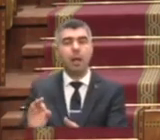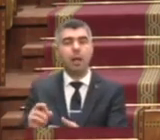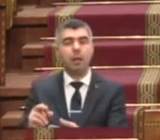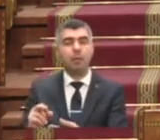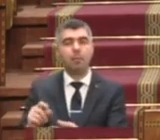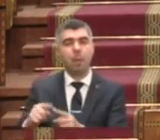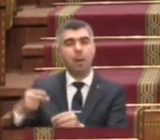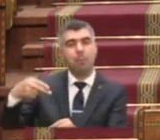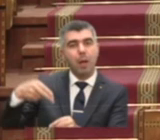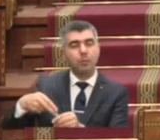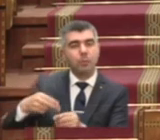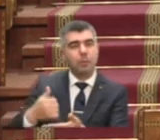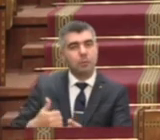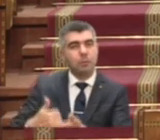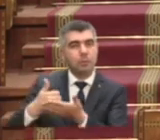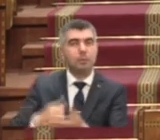المهني